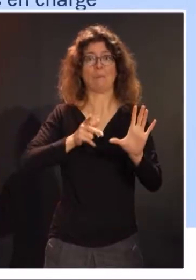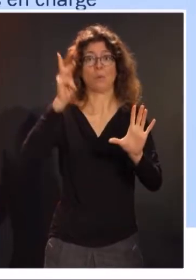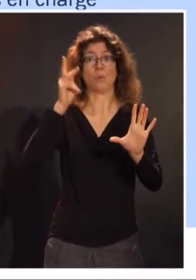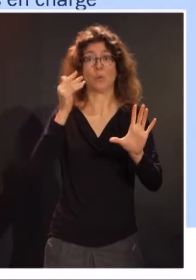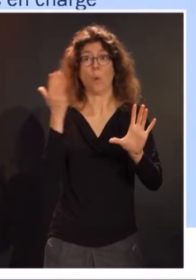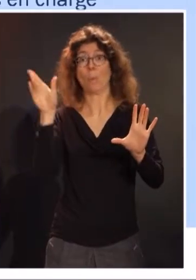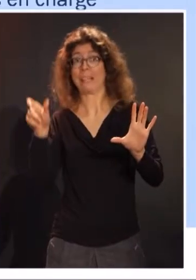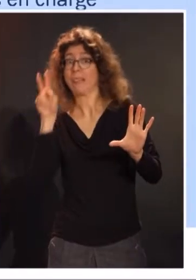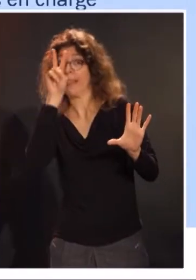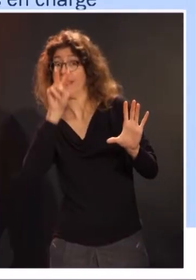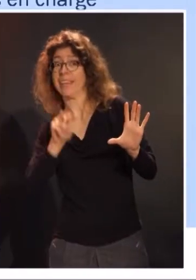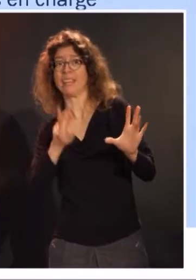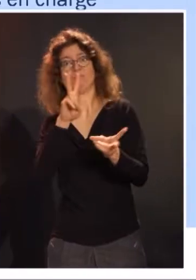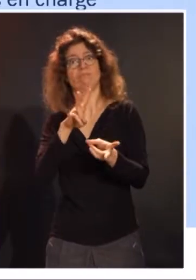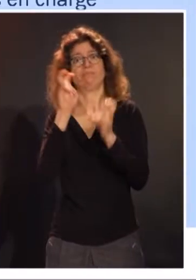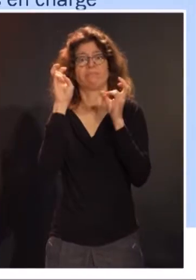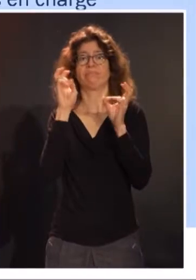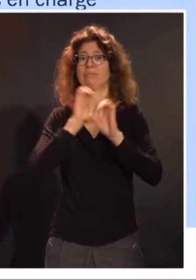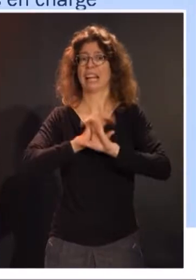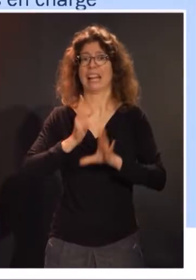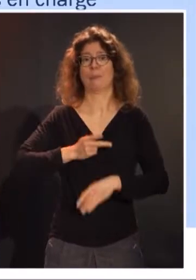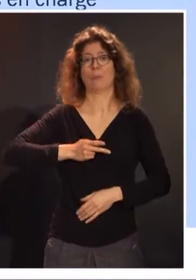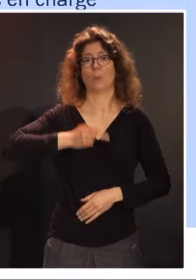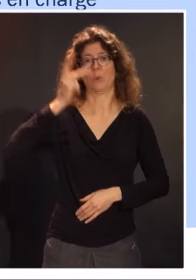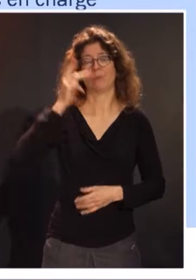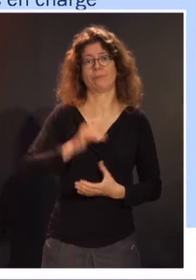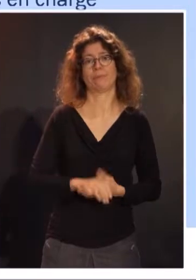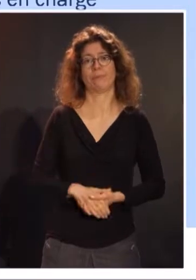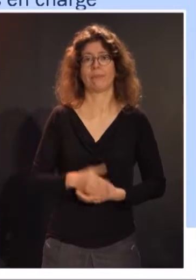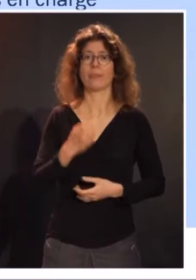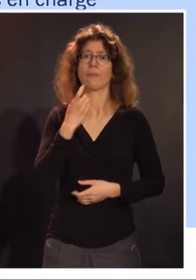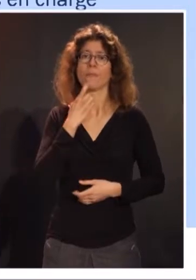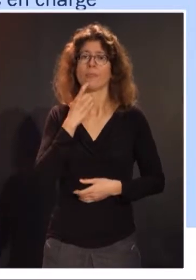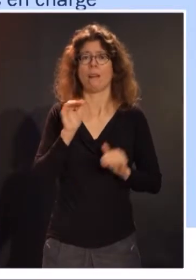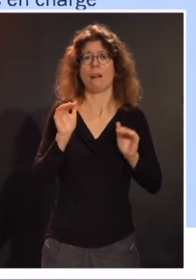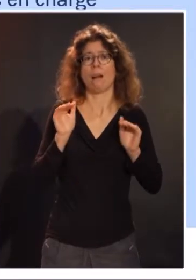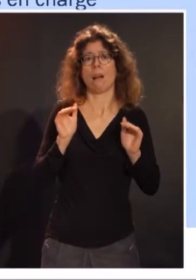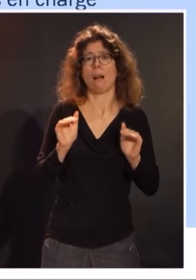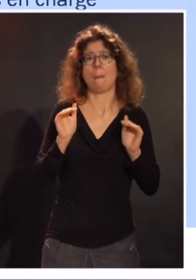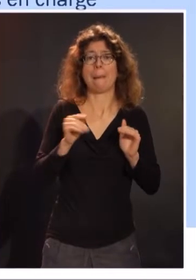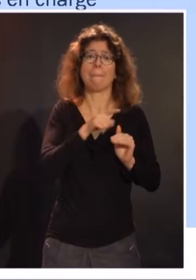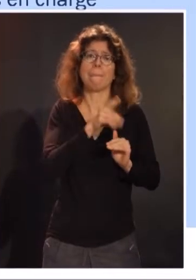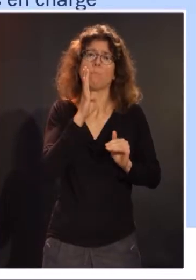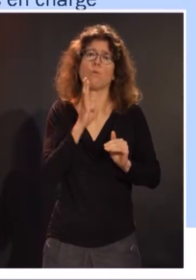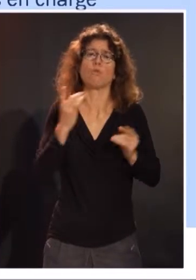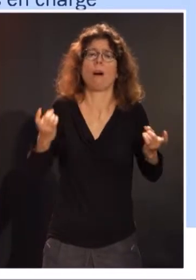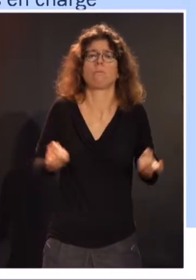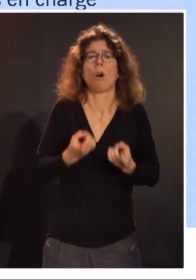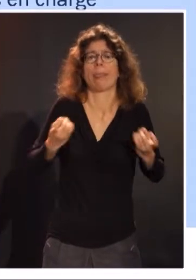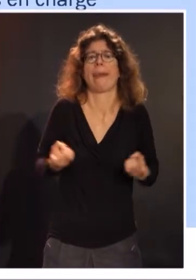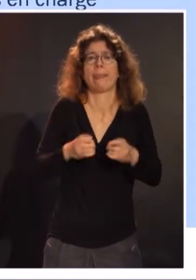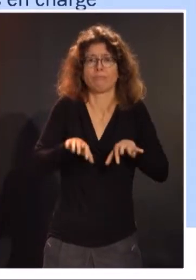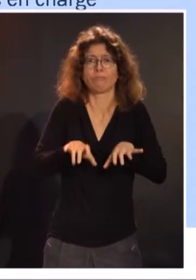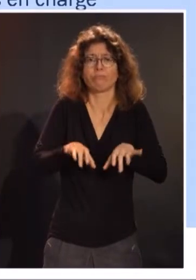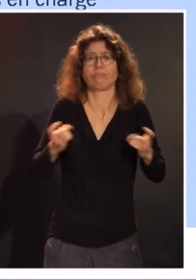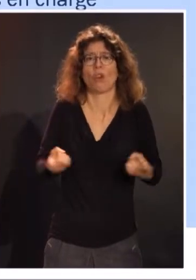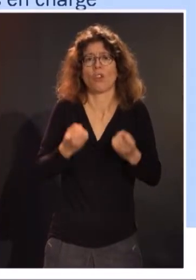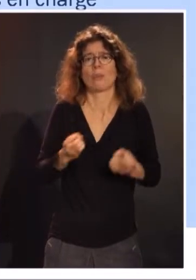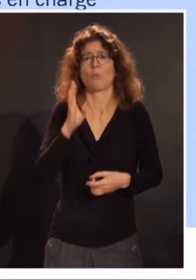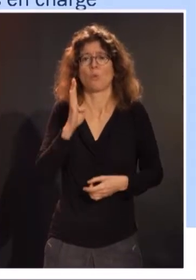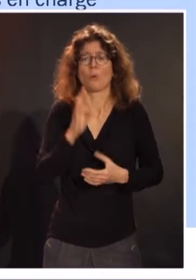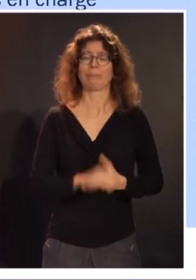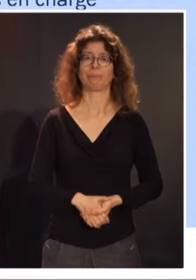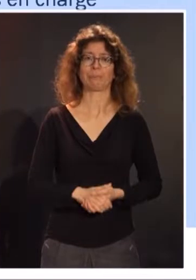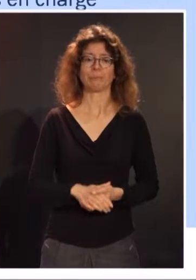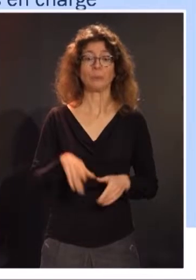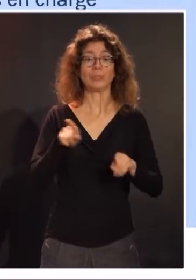lisibilité. Donc là, en s'assoutant qu'on a quand même un entraînement au clavier à prévoir. Donc la synthèse